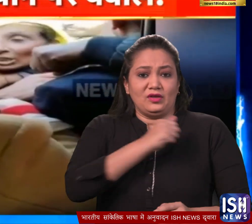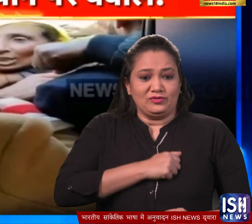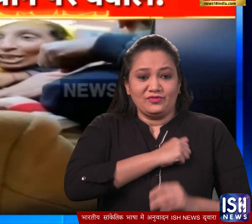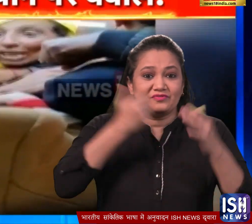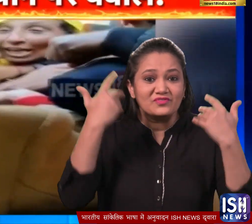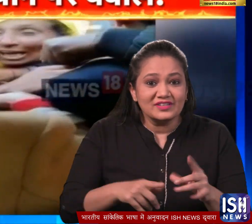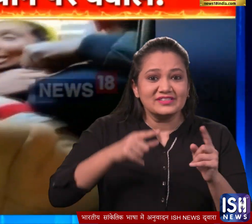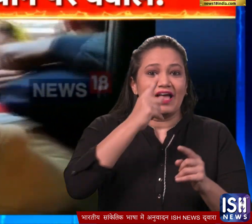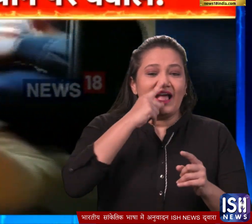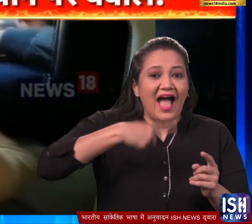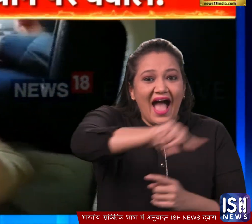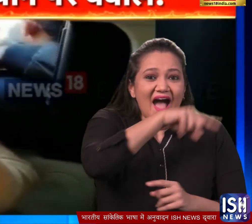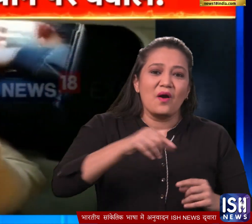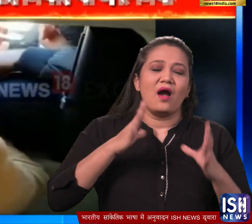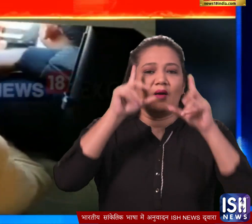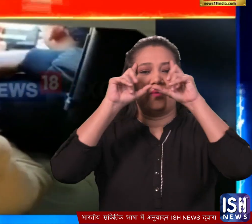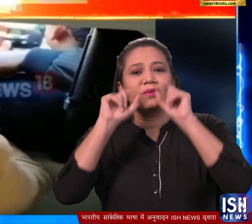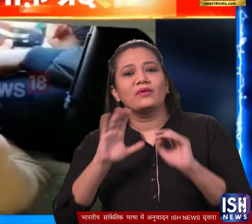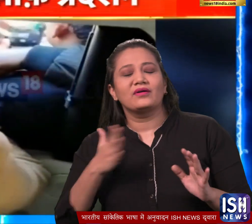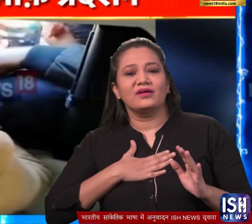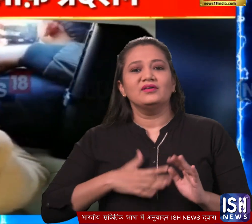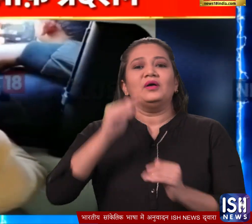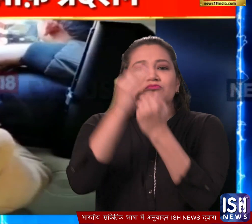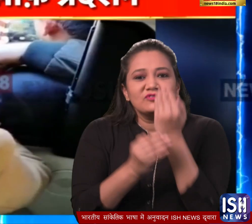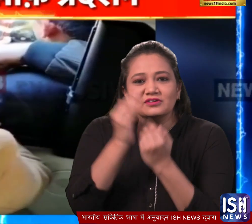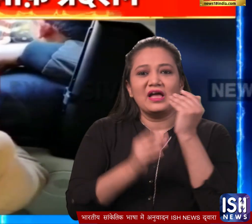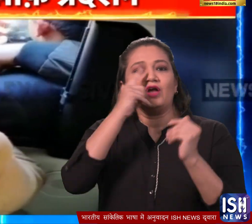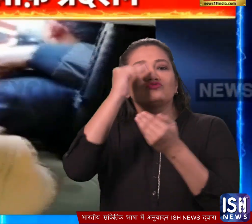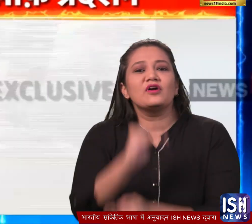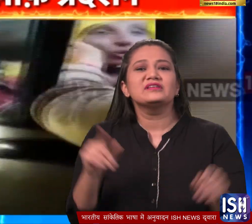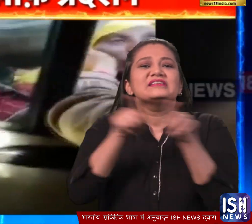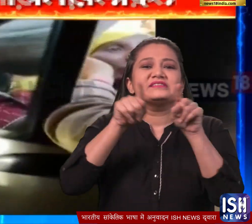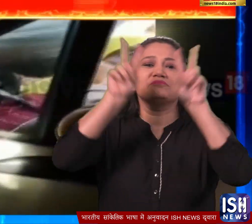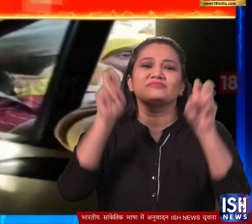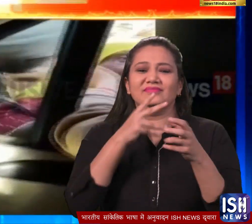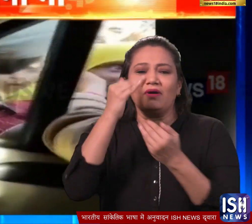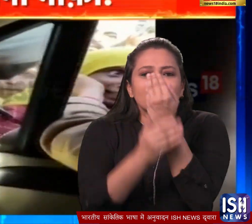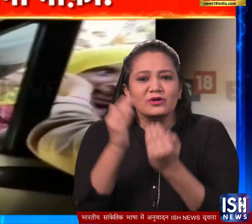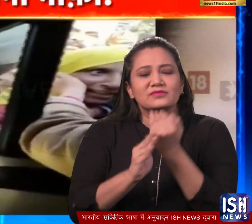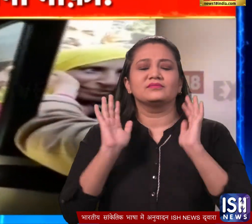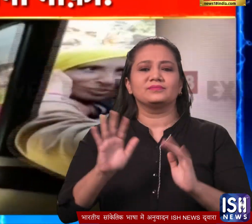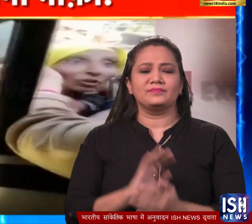कंगना के माफी मांगते ही उन महिलाओं का दिल मोम की तरह पिघल गया और वो कंगना को बेटी बोलकर समझाने लगी,